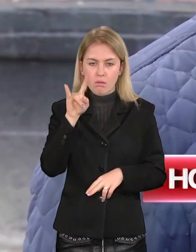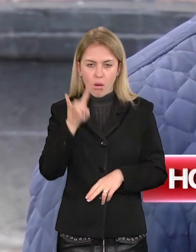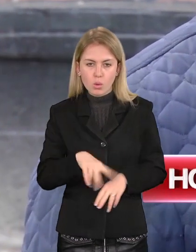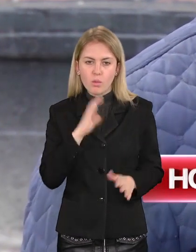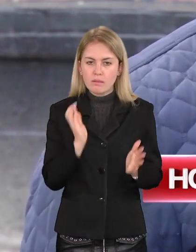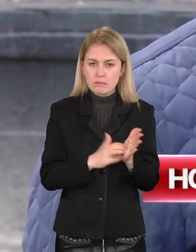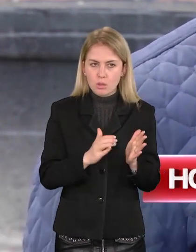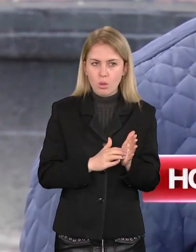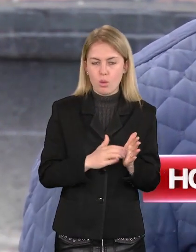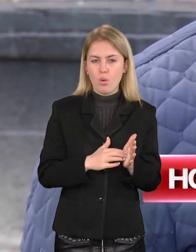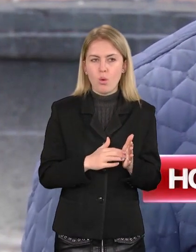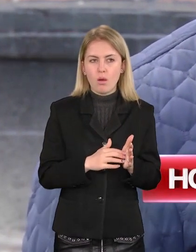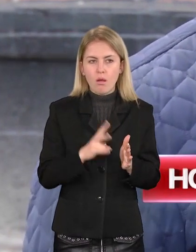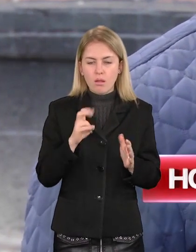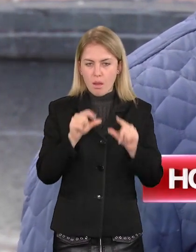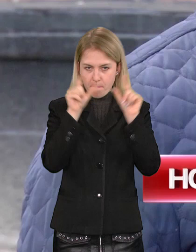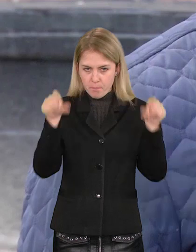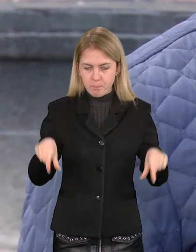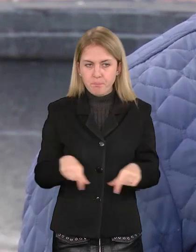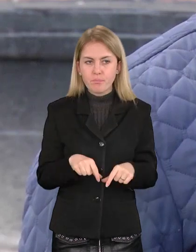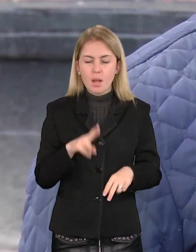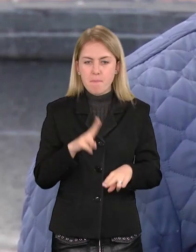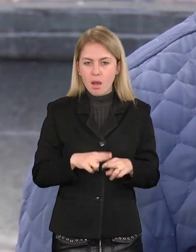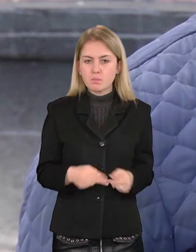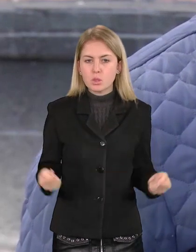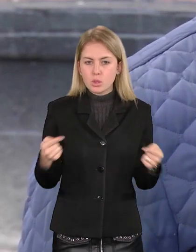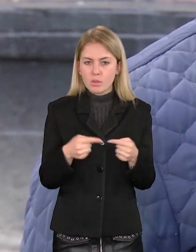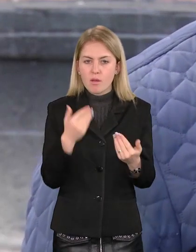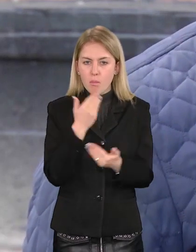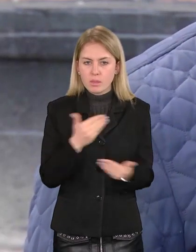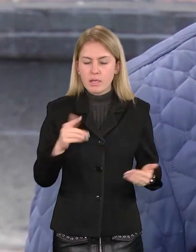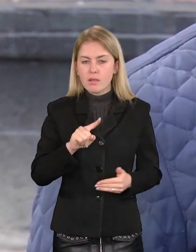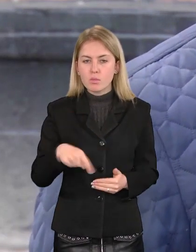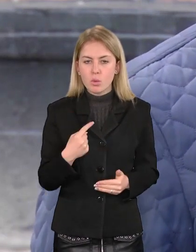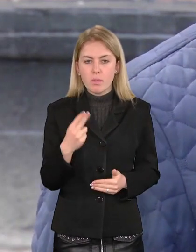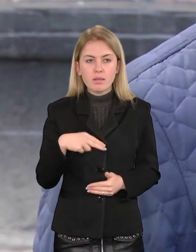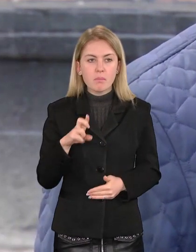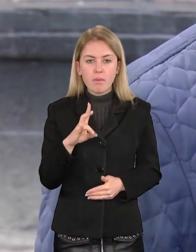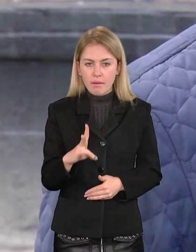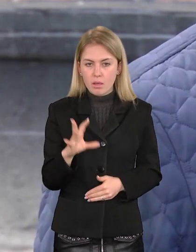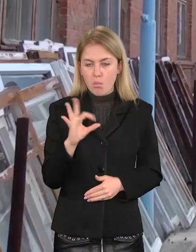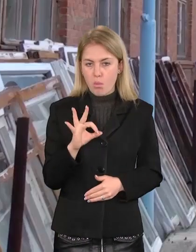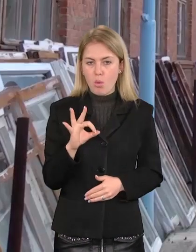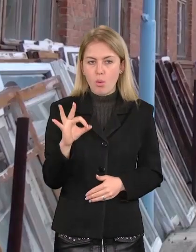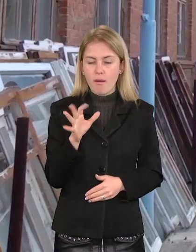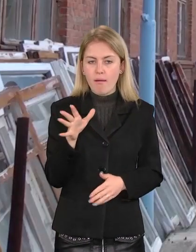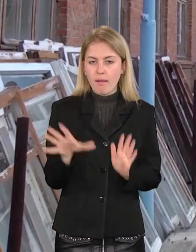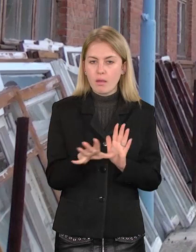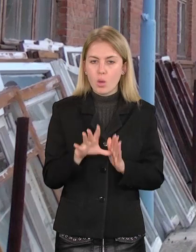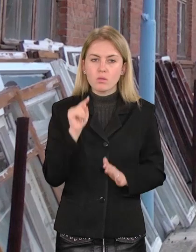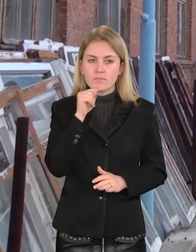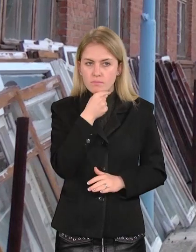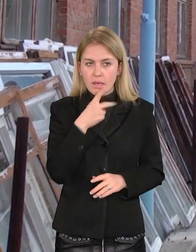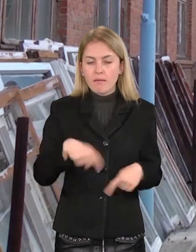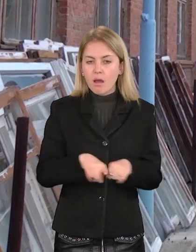оконний профіль, на фурнітуру. То есть паспорт відповідає останнім требованням ДБН по енергозбереженню. Така фінансова